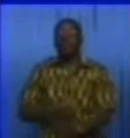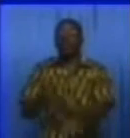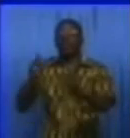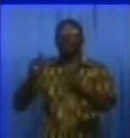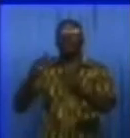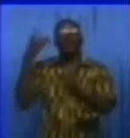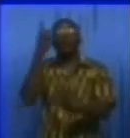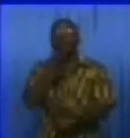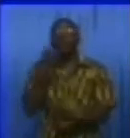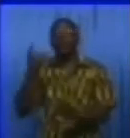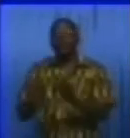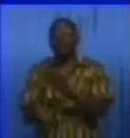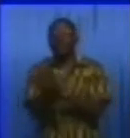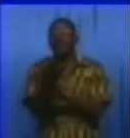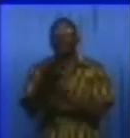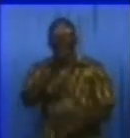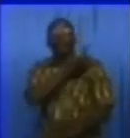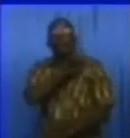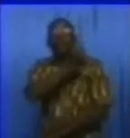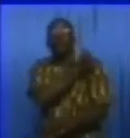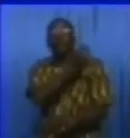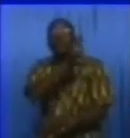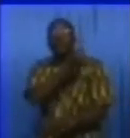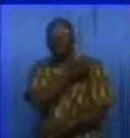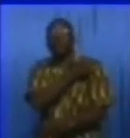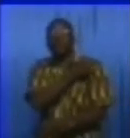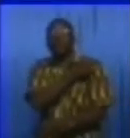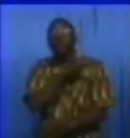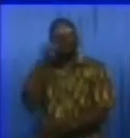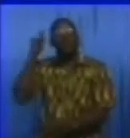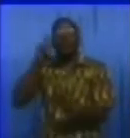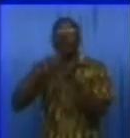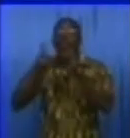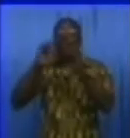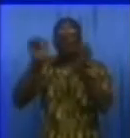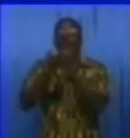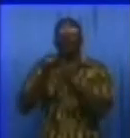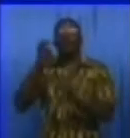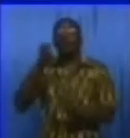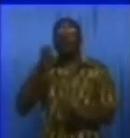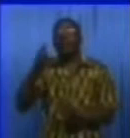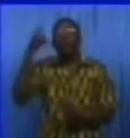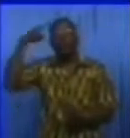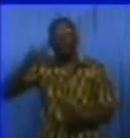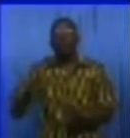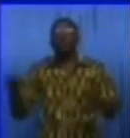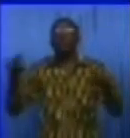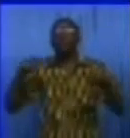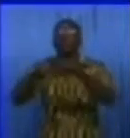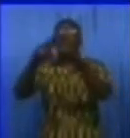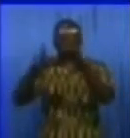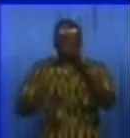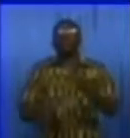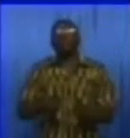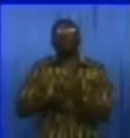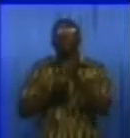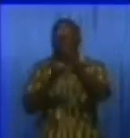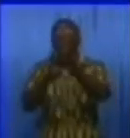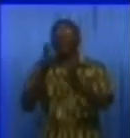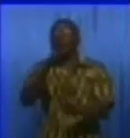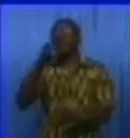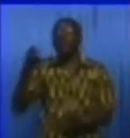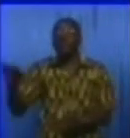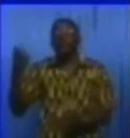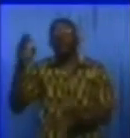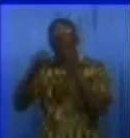donc et ce matin, Luc Adolphe Thiaw a parlé avec eux à nouveau des défis qui se présentent au Burkina Faso.